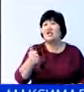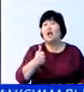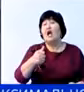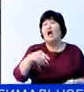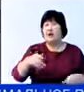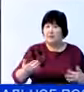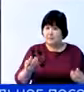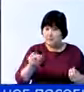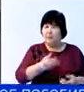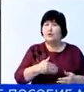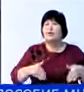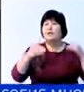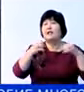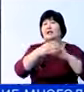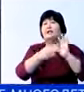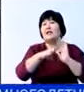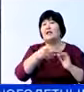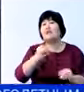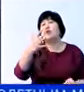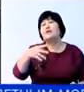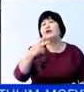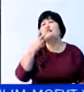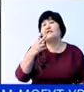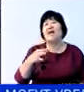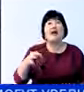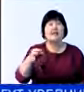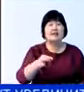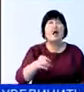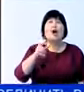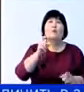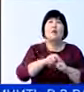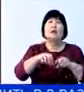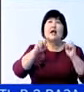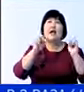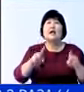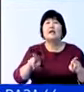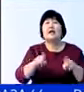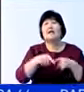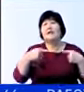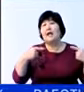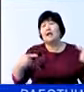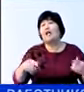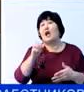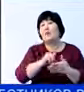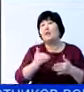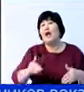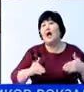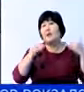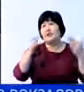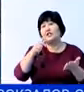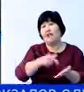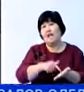просит поднять тариф до 19 тенге 52 тиын. По словам специалистов, есть ряд объективных причин для повышения